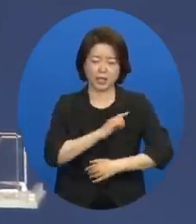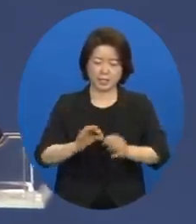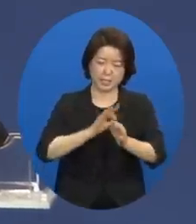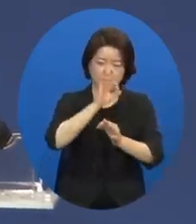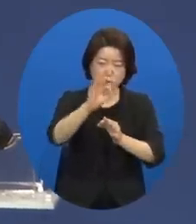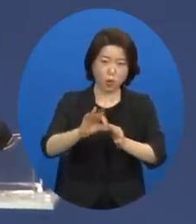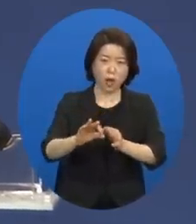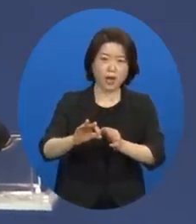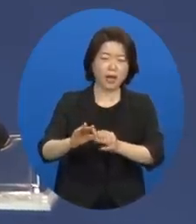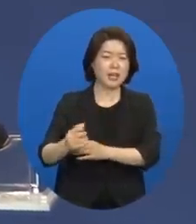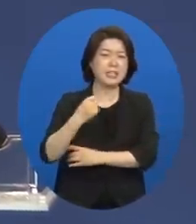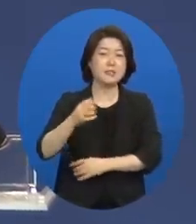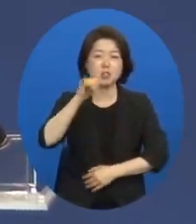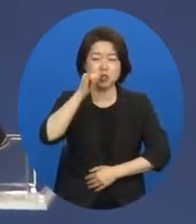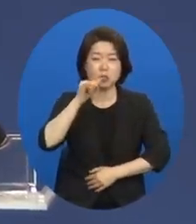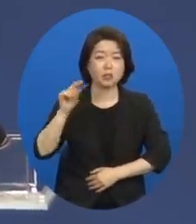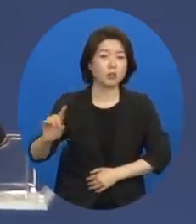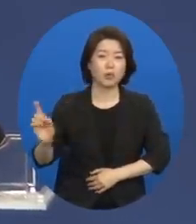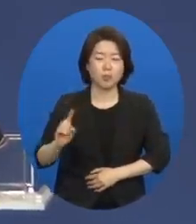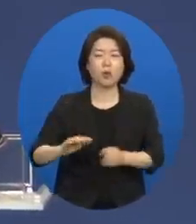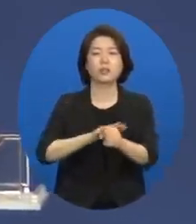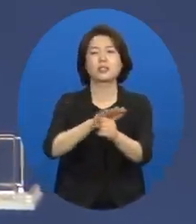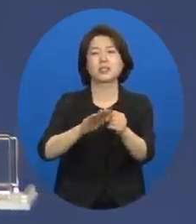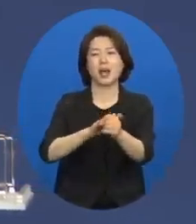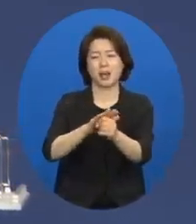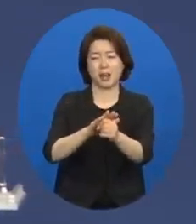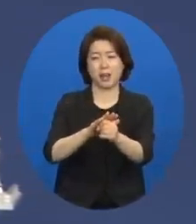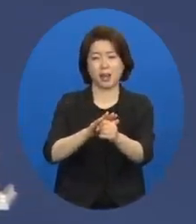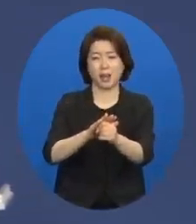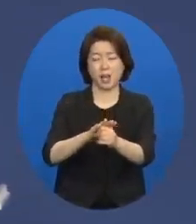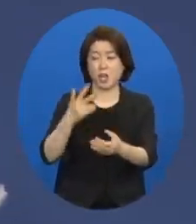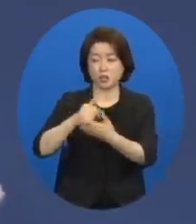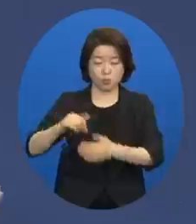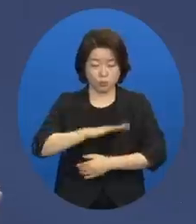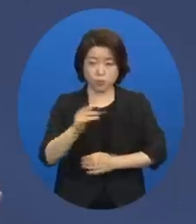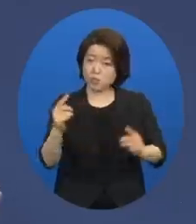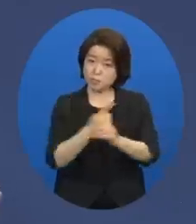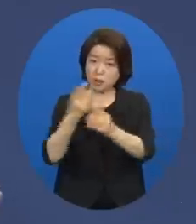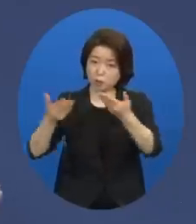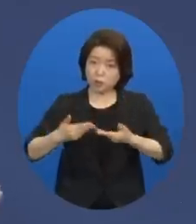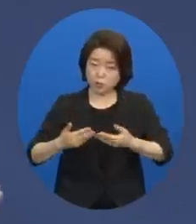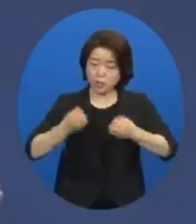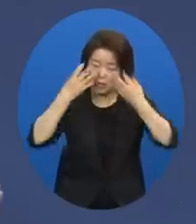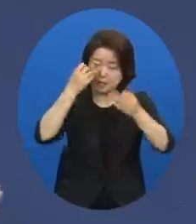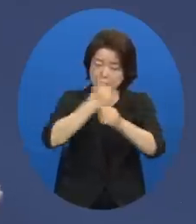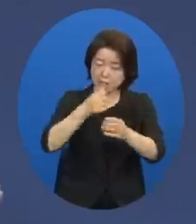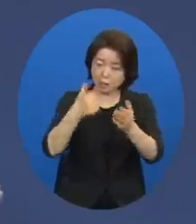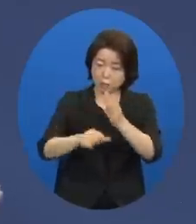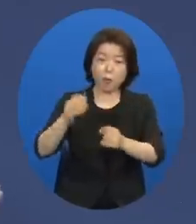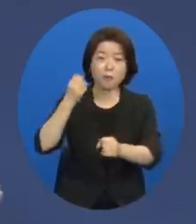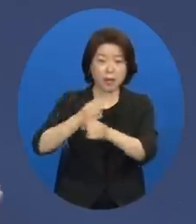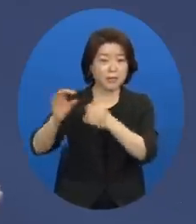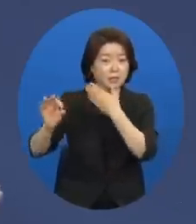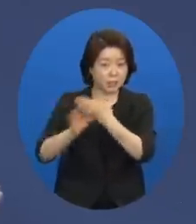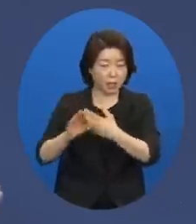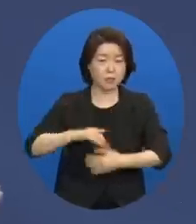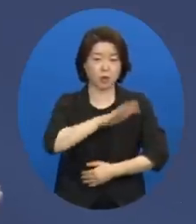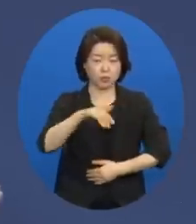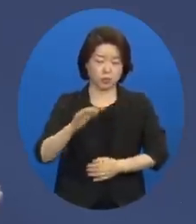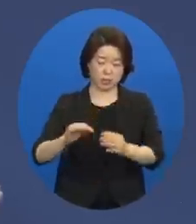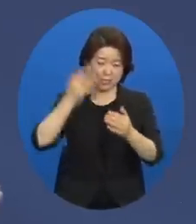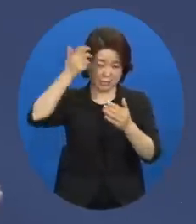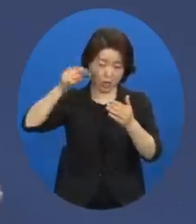하나 두셨는데 그게 사랑입니다. 그러므로 주님이 만약 우리를 바꾸신다면 새로운 피조물을 만드신다면 주님은 우리의 영혼